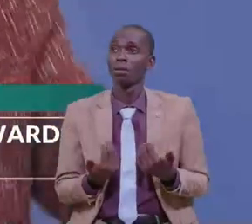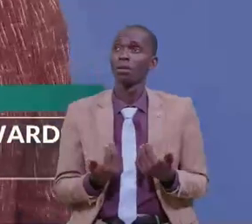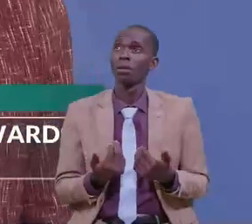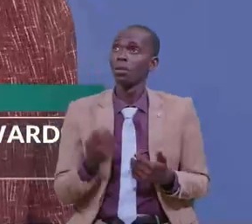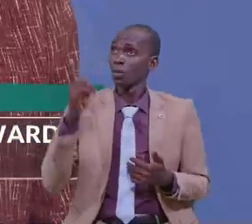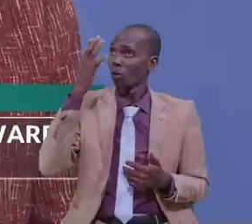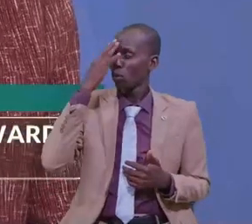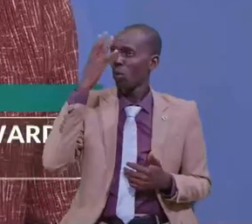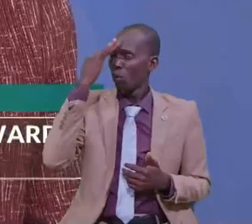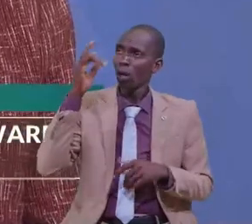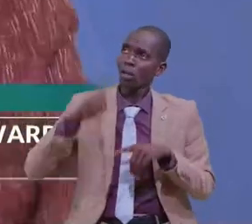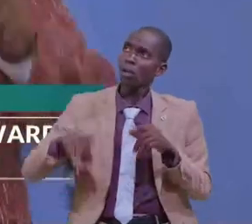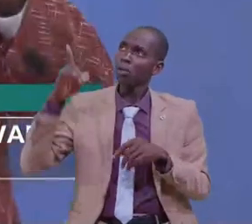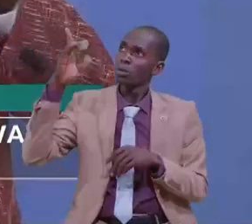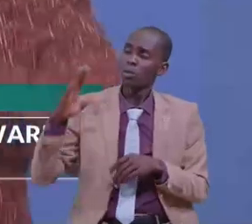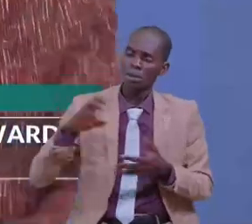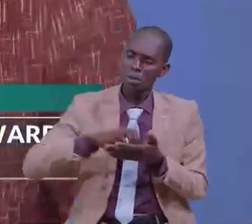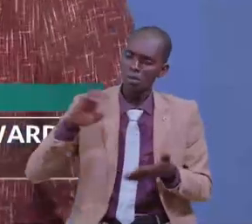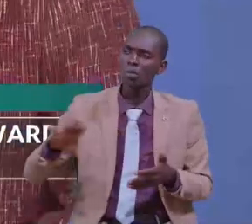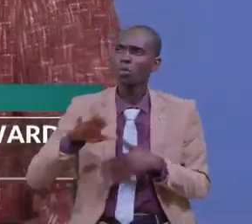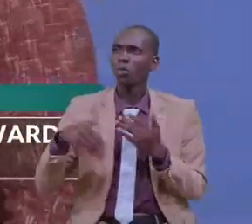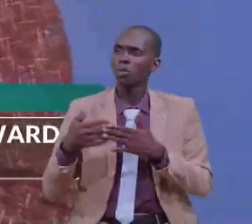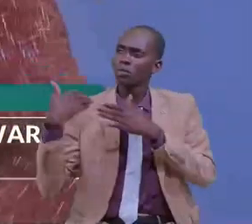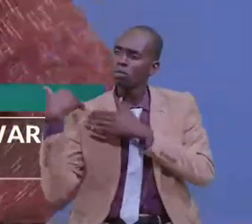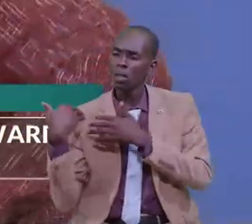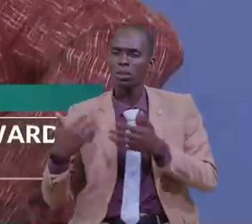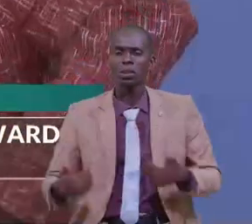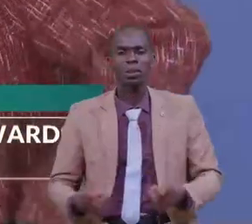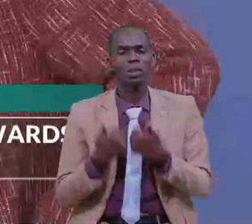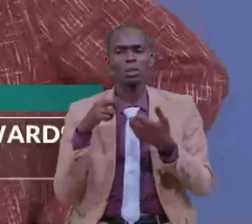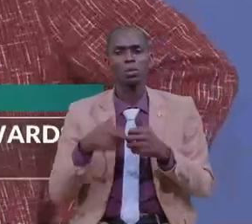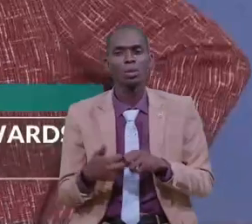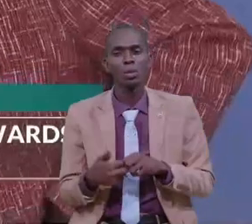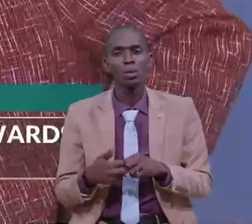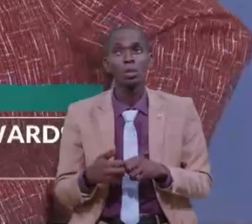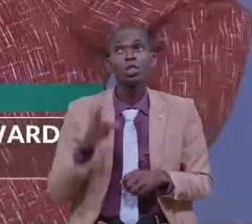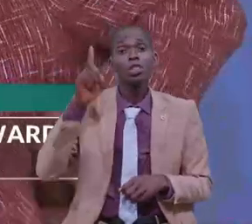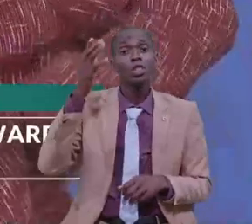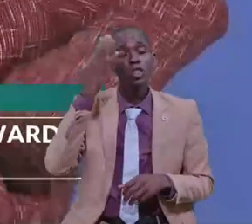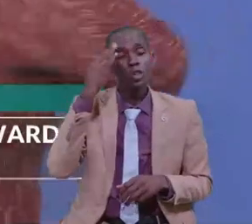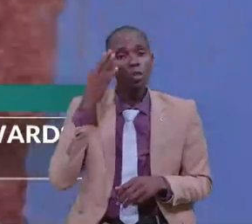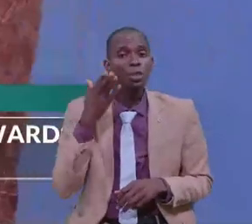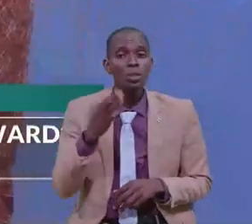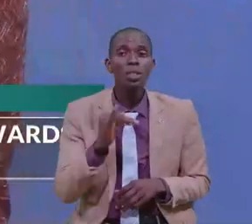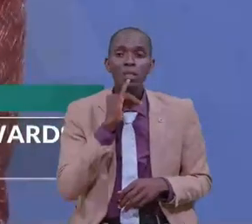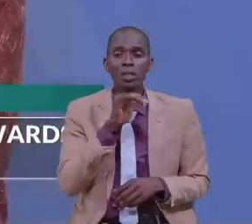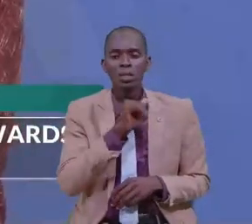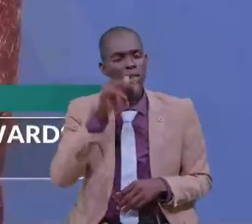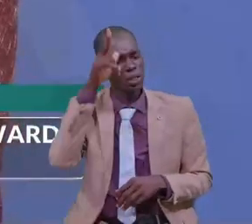Pourquoi est-ce que Dieu n'enlève pas tous ces défis-là? Et il sait qu'il y a un Satan dans le